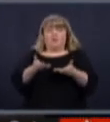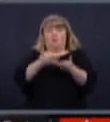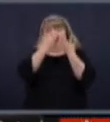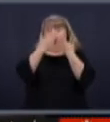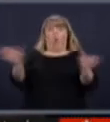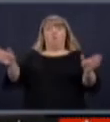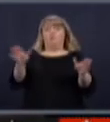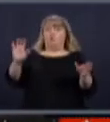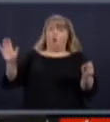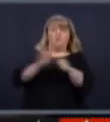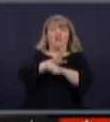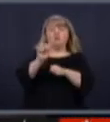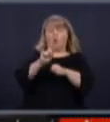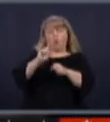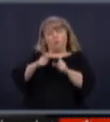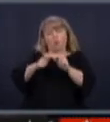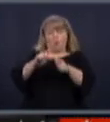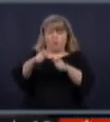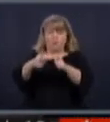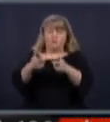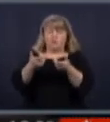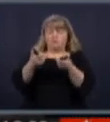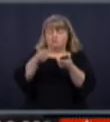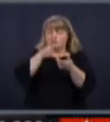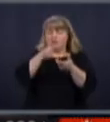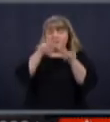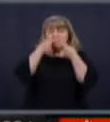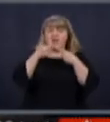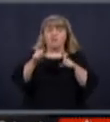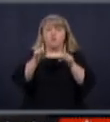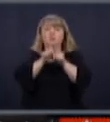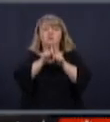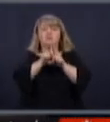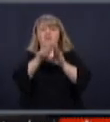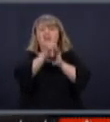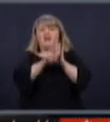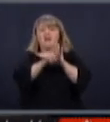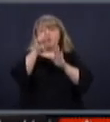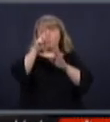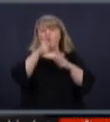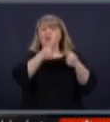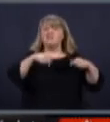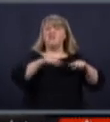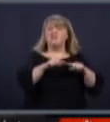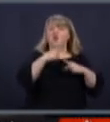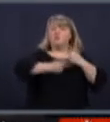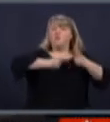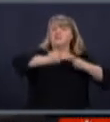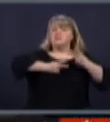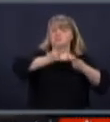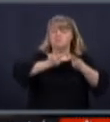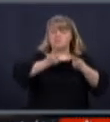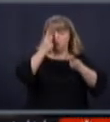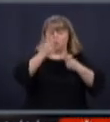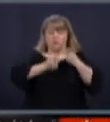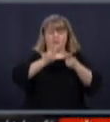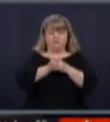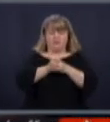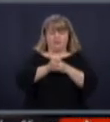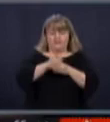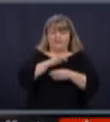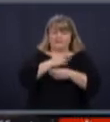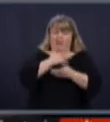annoncer des consignes pour le secteur du tourisme, parce que je continue à espérer qu'au moins pour une partie de la saison de